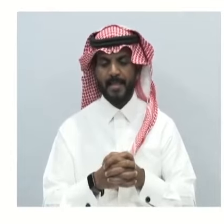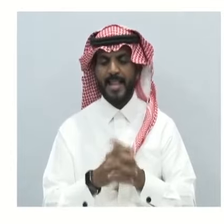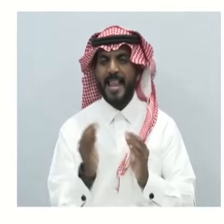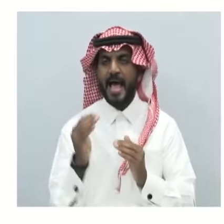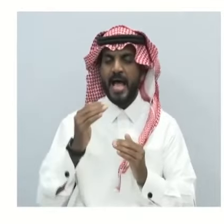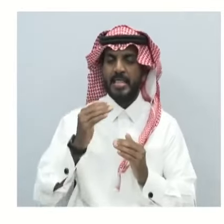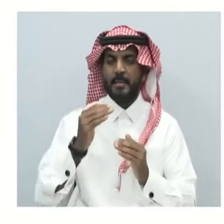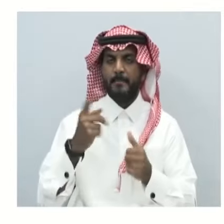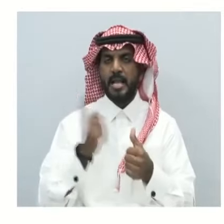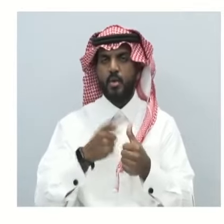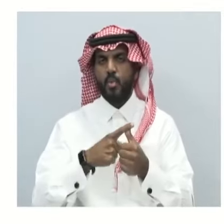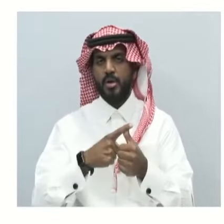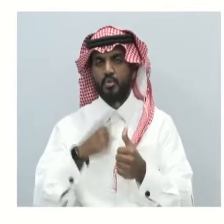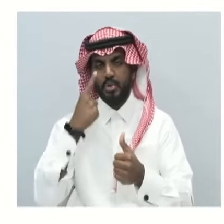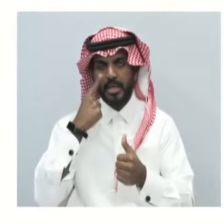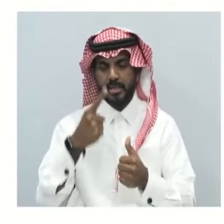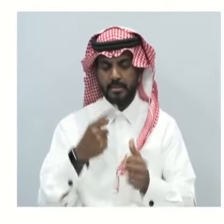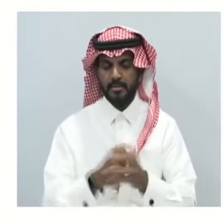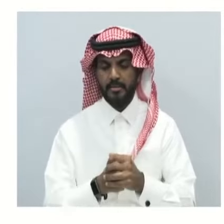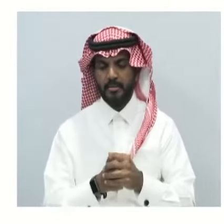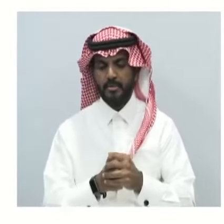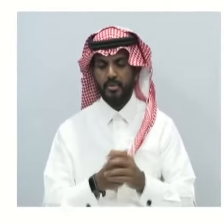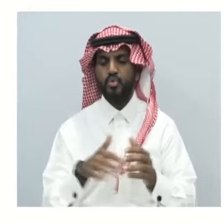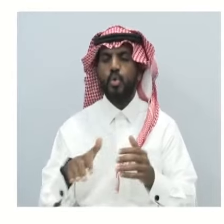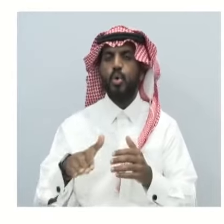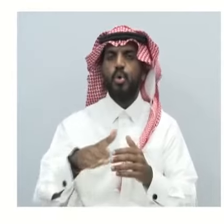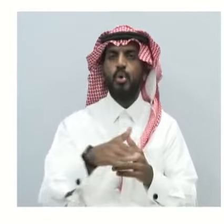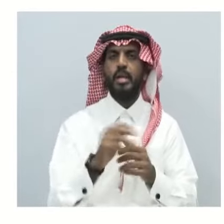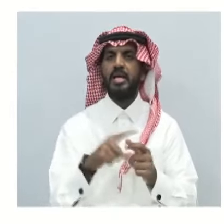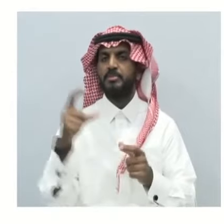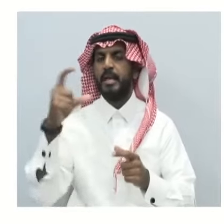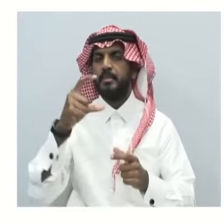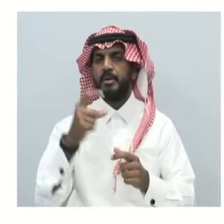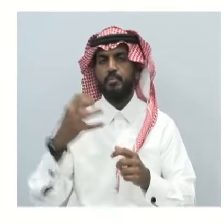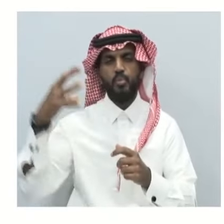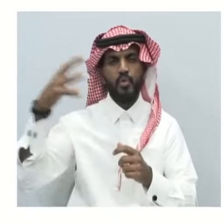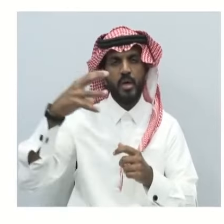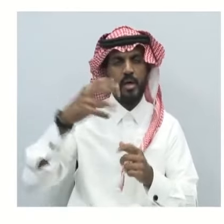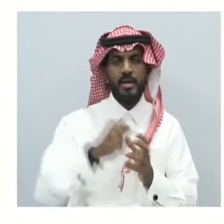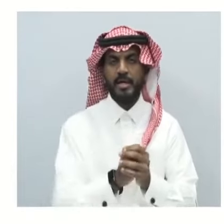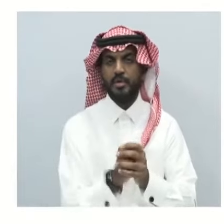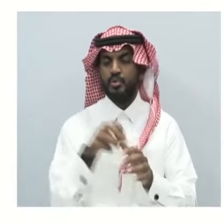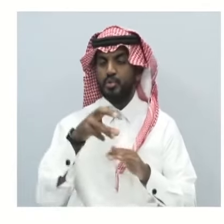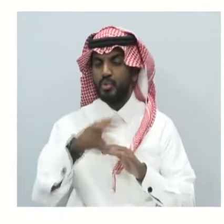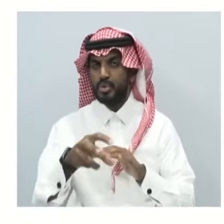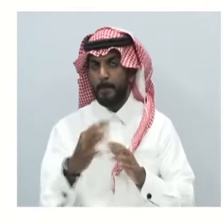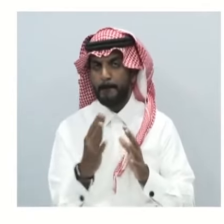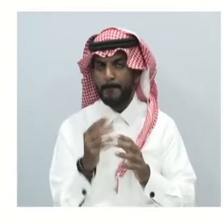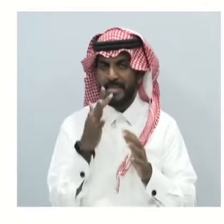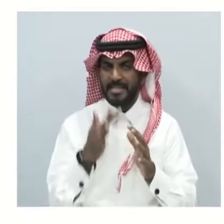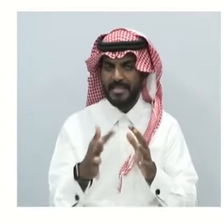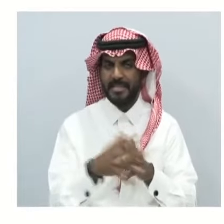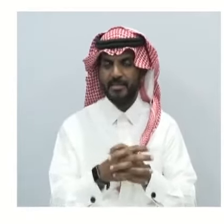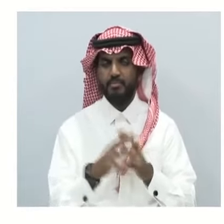الاحدب الاول لنشاهد ان جل حجم القمر مضاء بينما الجزء البسيط يكون